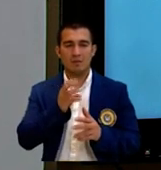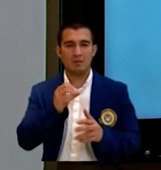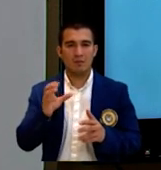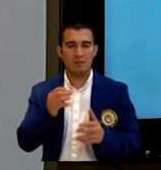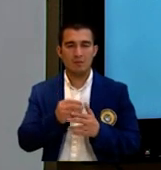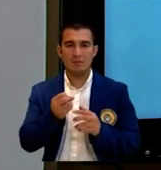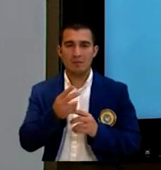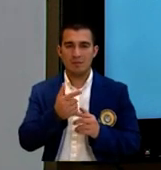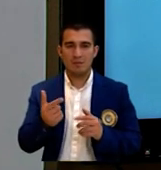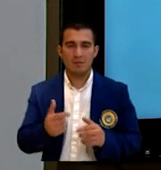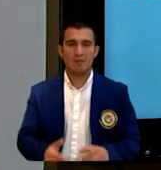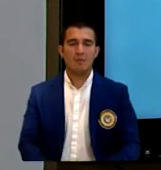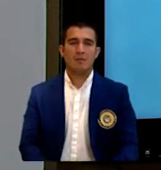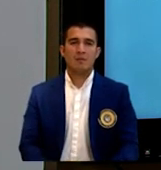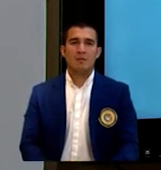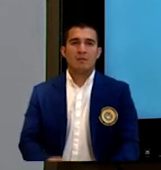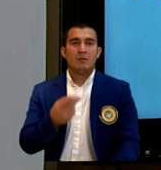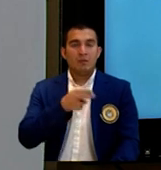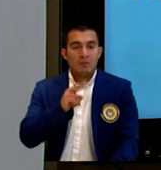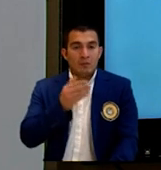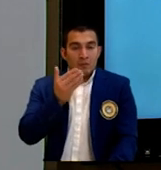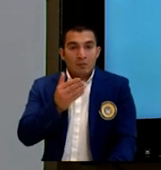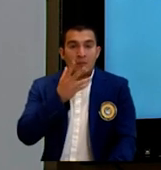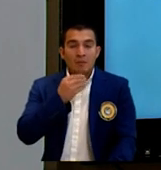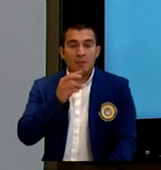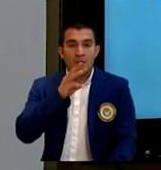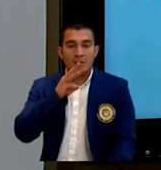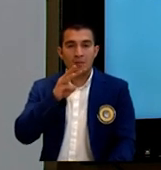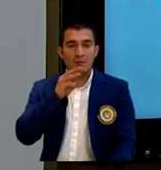gram. Çünkü bu moleküler